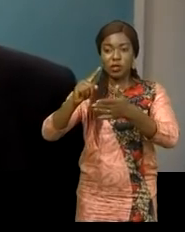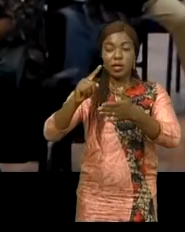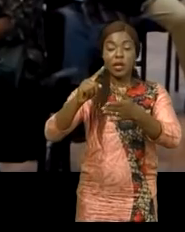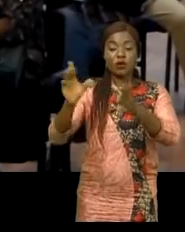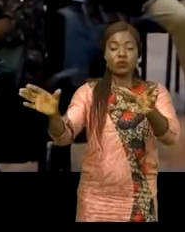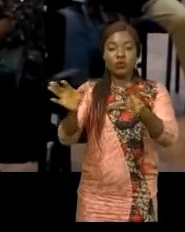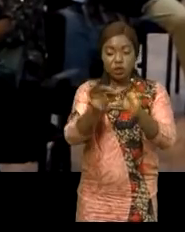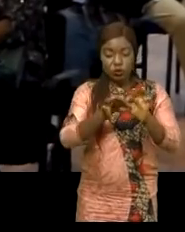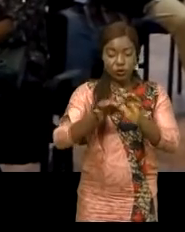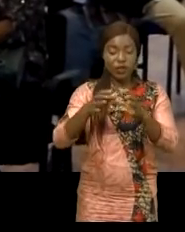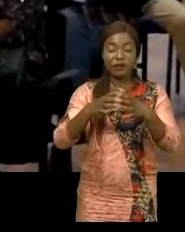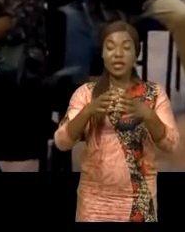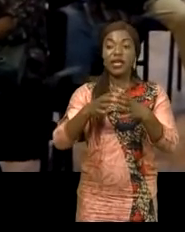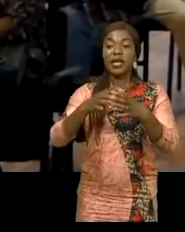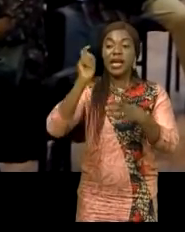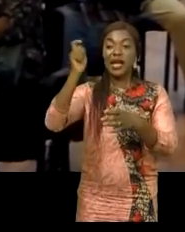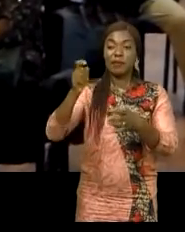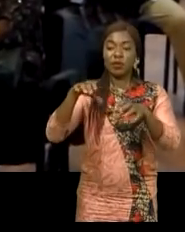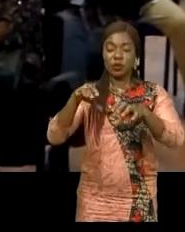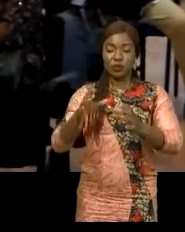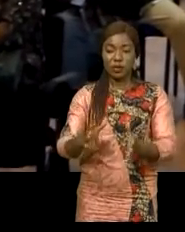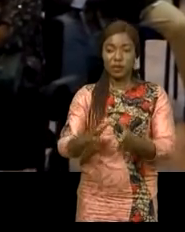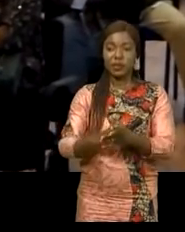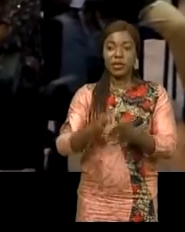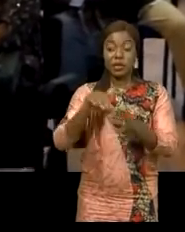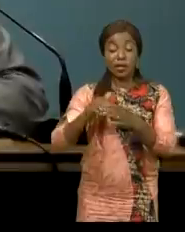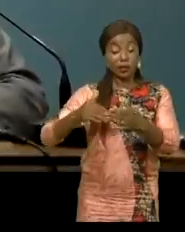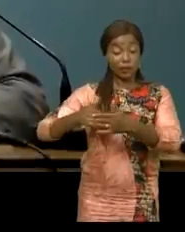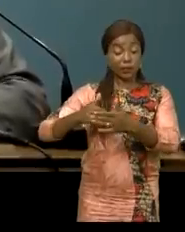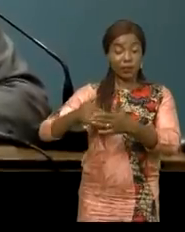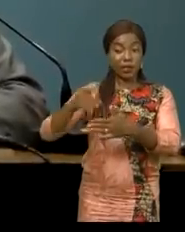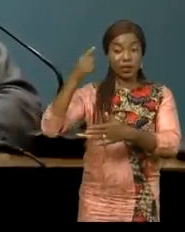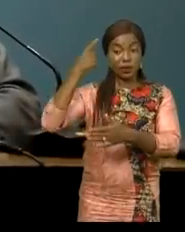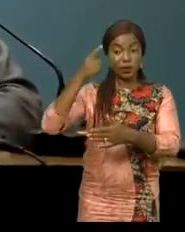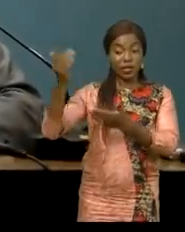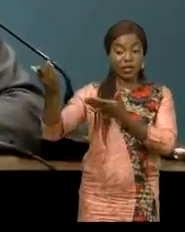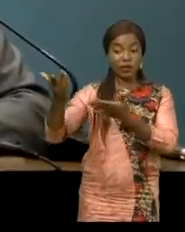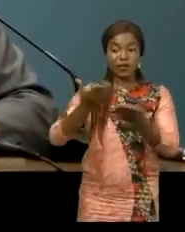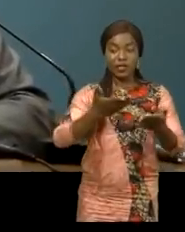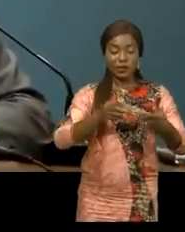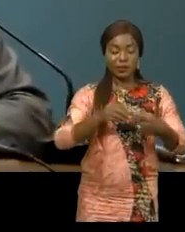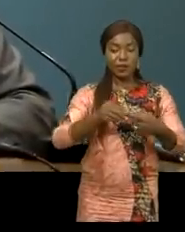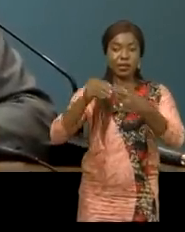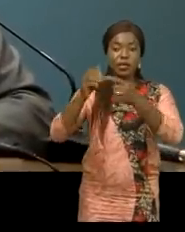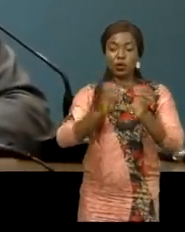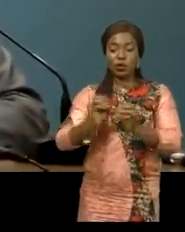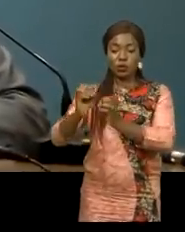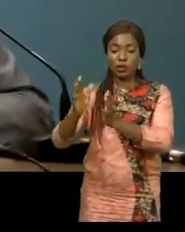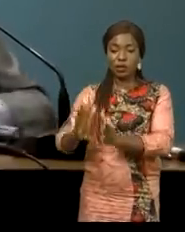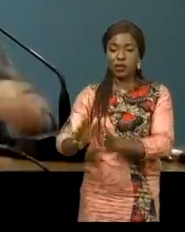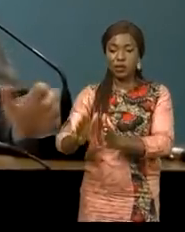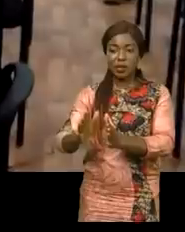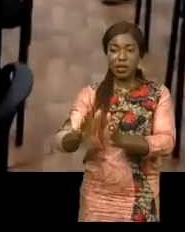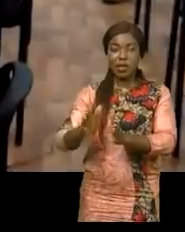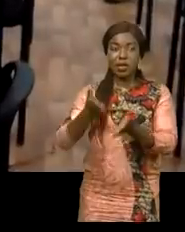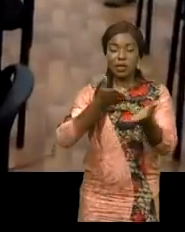congolaise dès son côté l'invité spécial de cette conférence de presse david mc lachlan coordonnateur humanitaire des nations unies